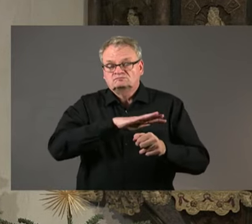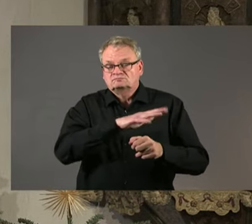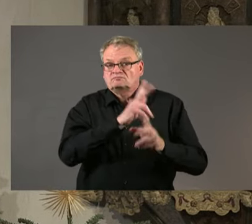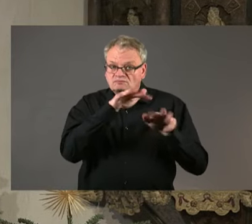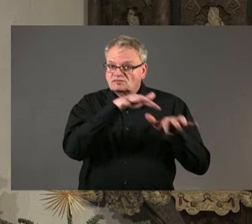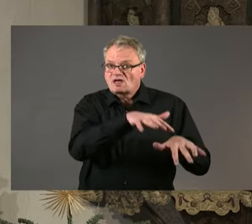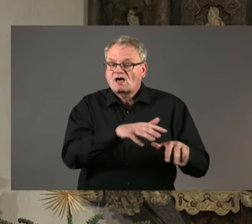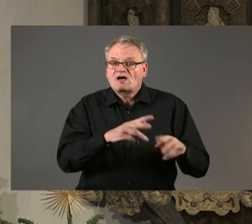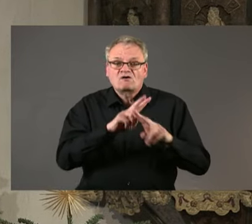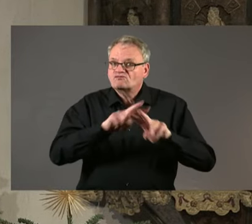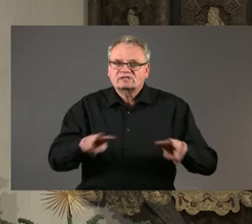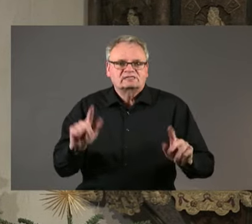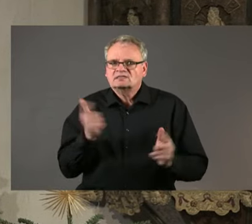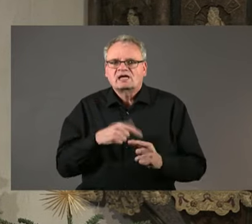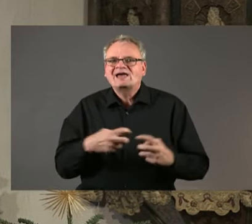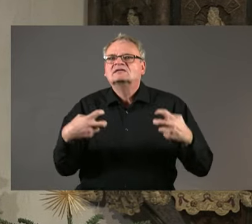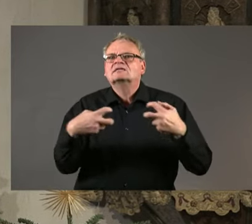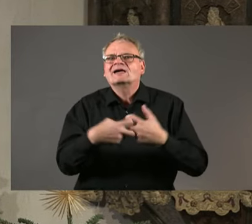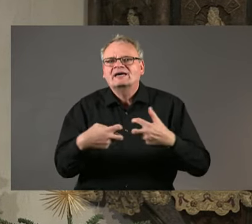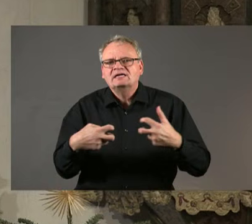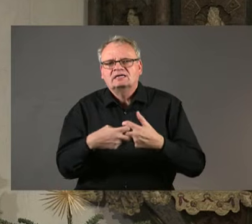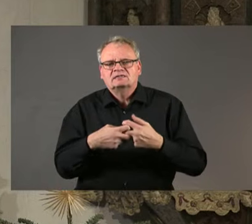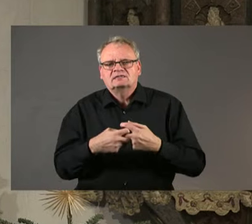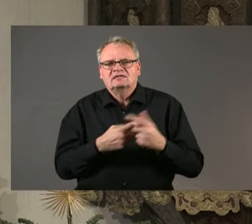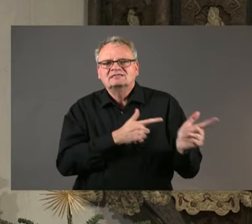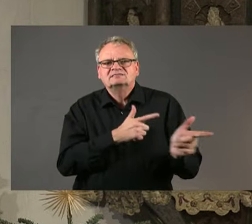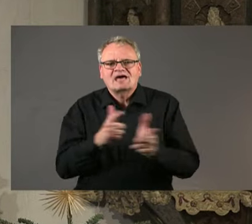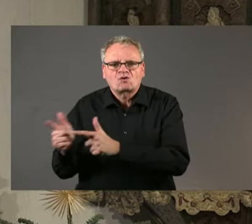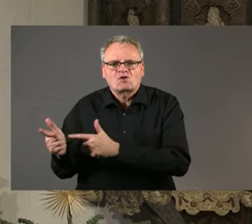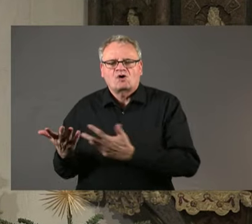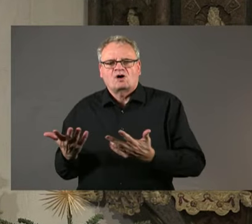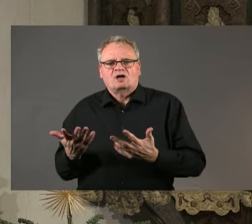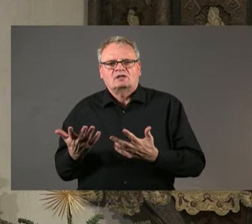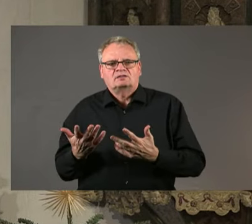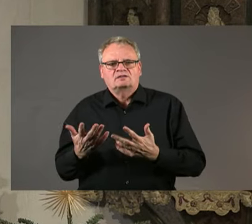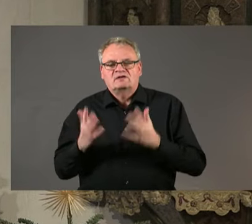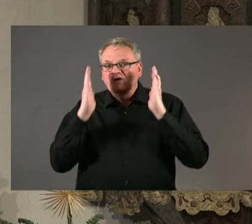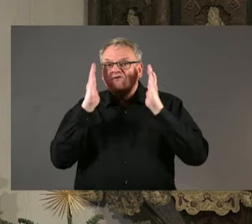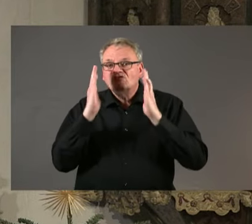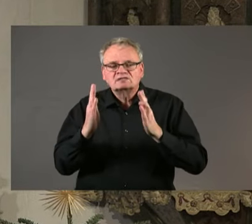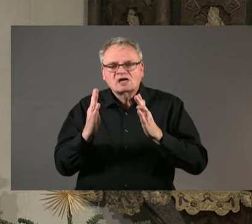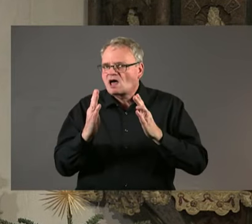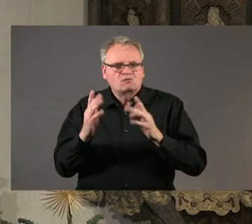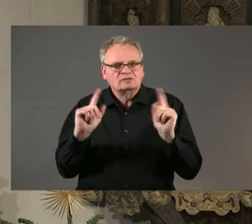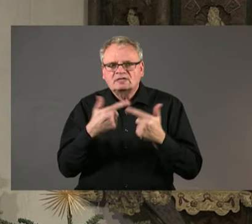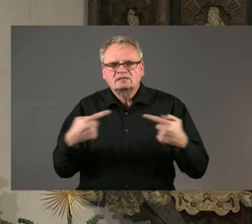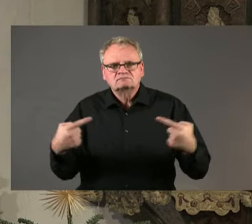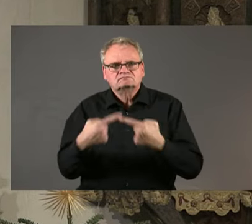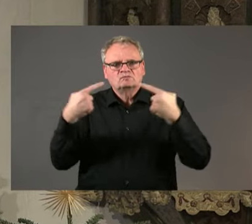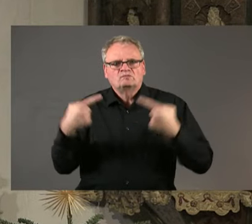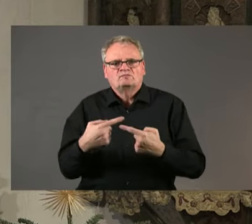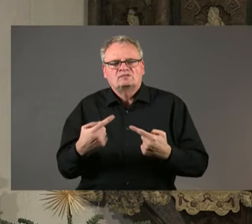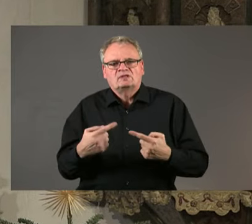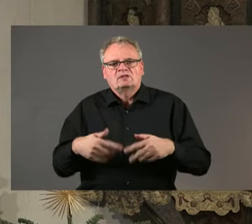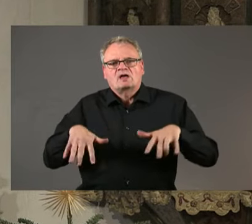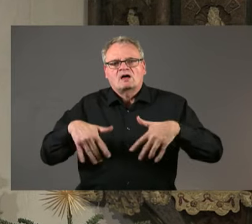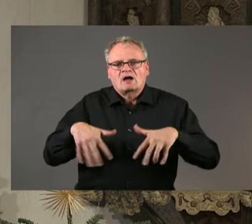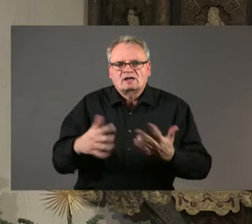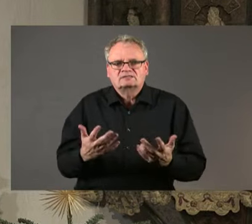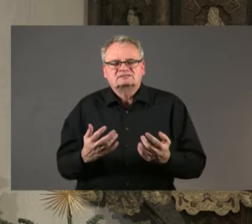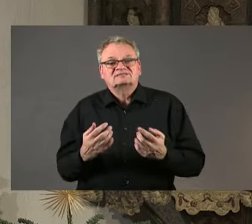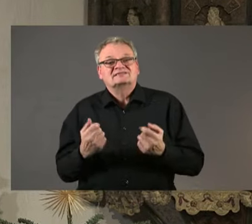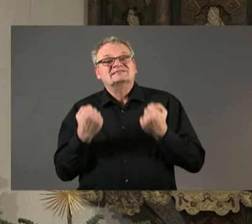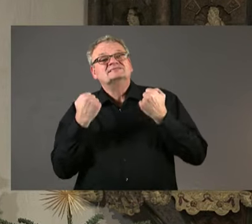Krieg. Es herrscht Terror anstelle von Vertrauen. Es herrscht Angst anstelle